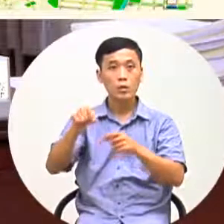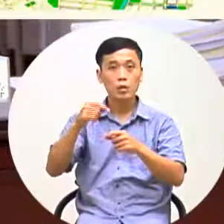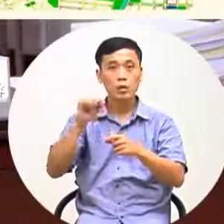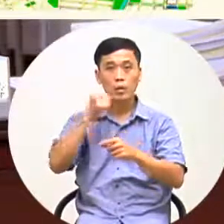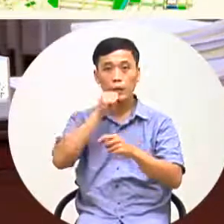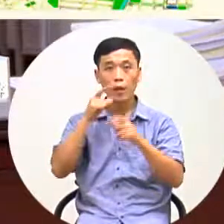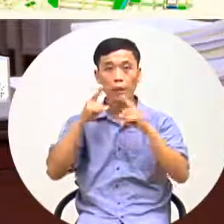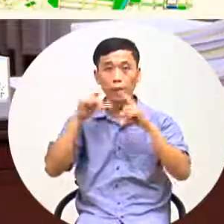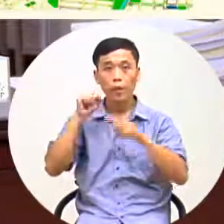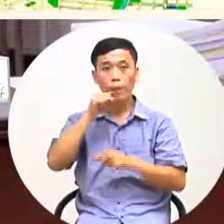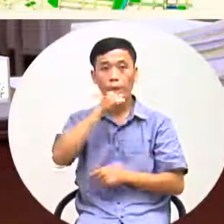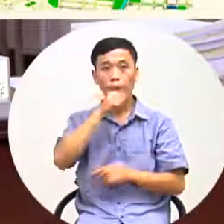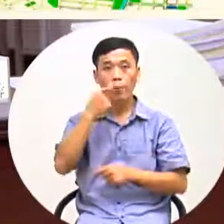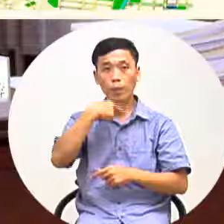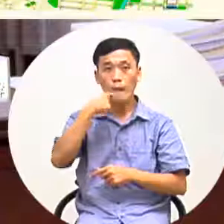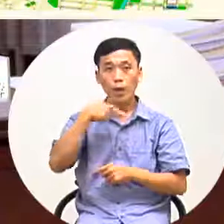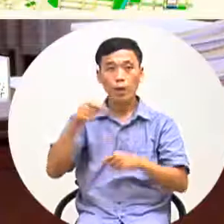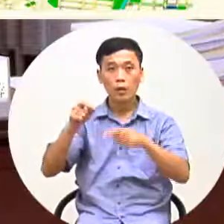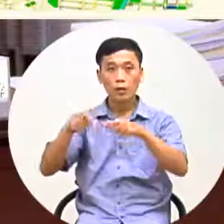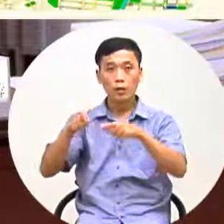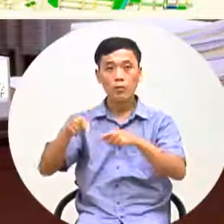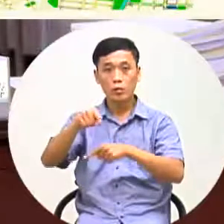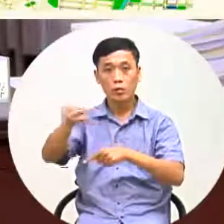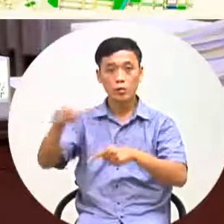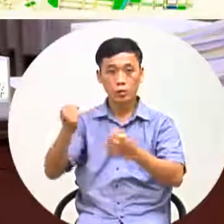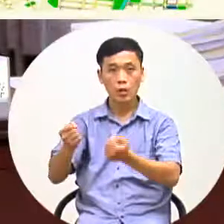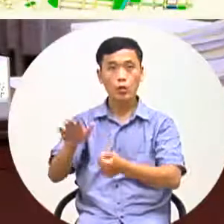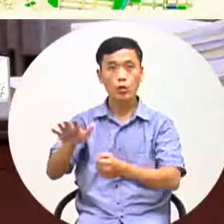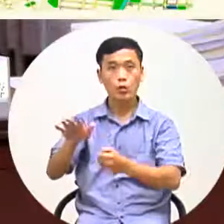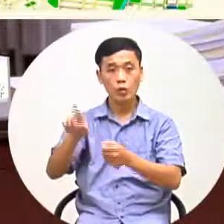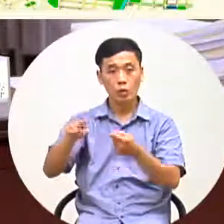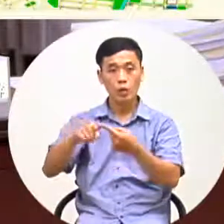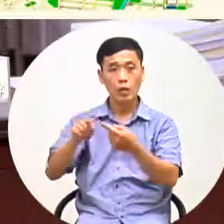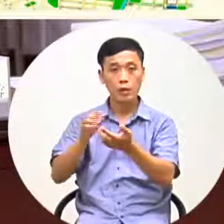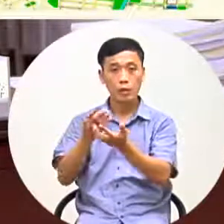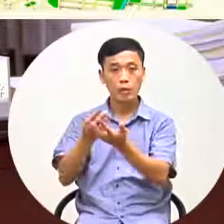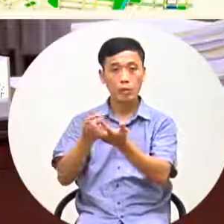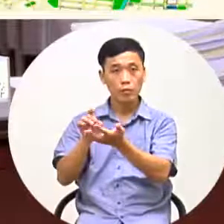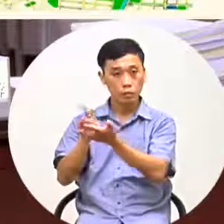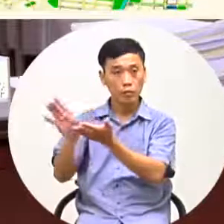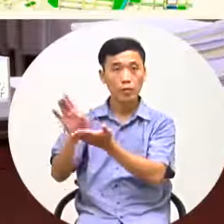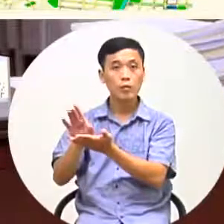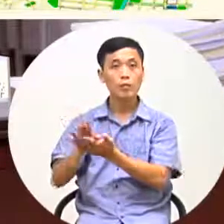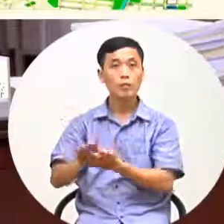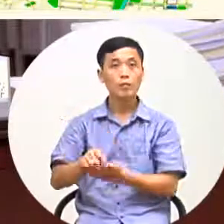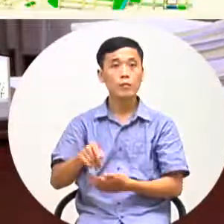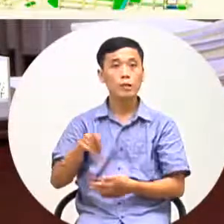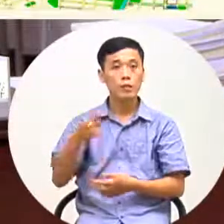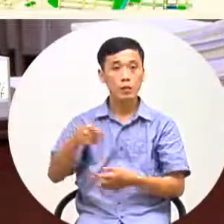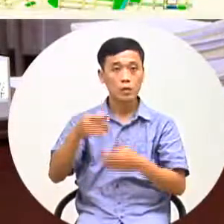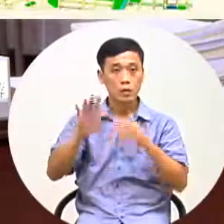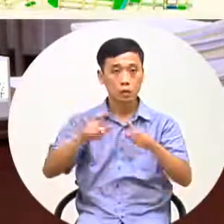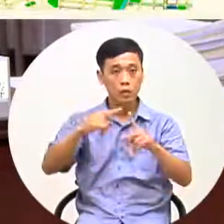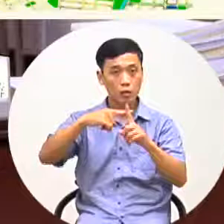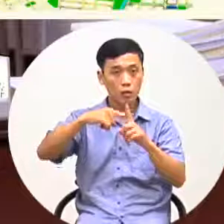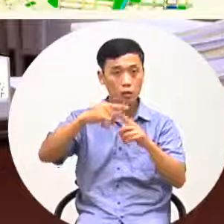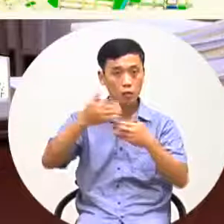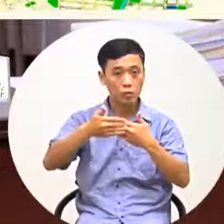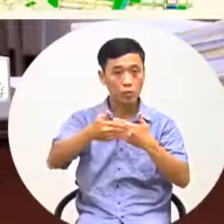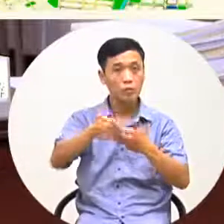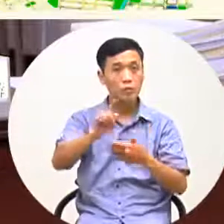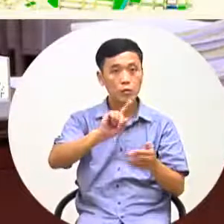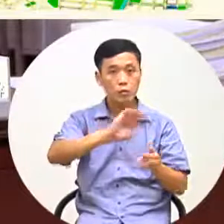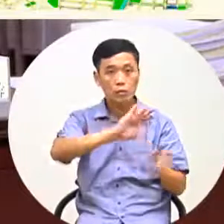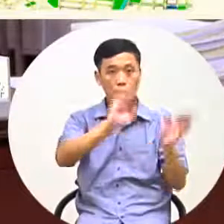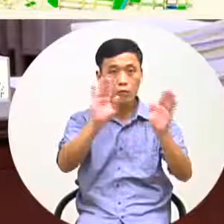嘞剔除掉，啊，这部分剔除掉对不对吼？即卖作业的程度是到什么程度？吼、哦，这个因